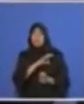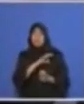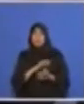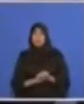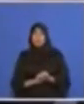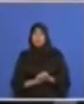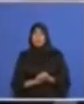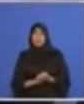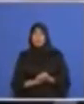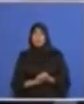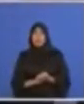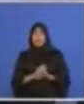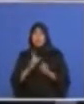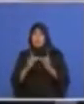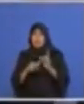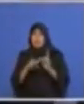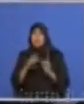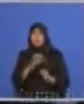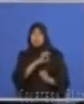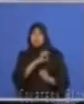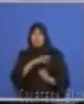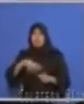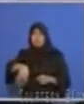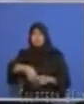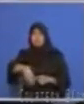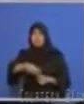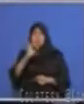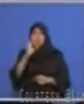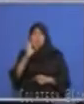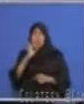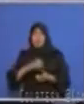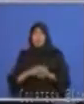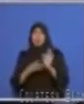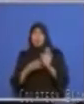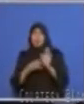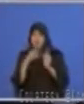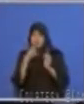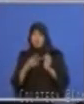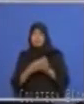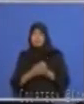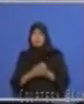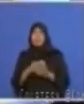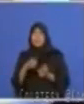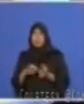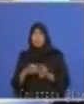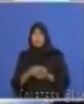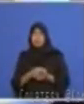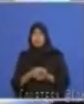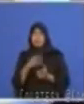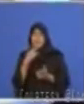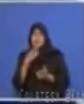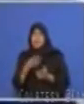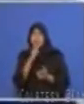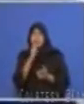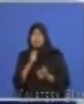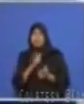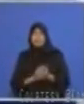gubernur akan ambil bola undiannya dan siap nomor mana yang Anda ambil nomor apa yang Anda ambil itulah yang akan anda tanyakan saya mulai